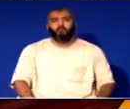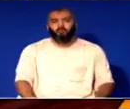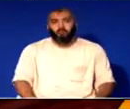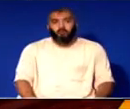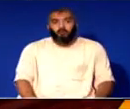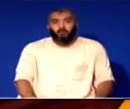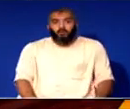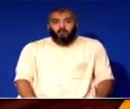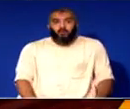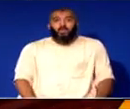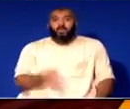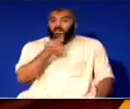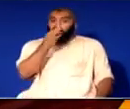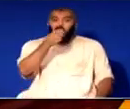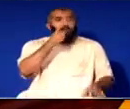بأني لم أقم بذلك الشيء